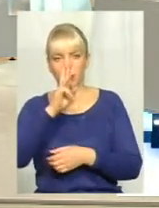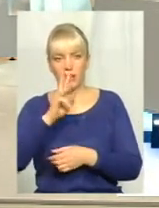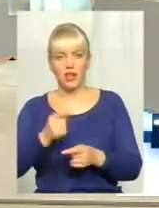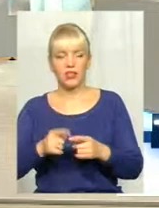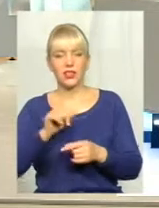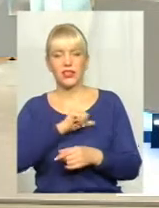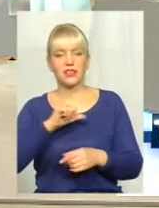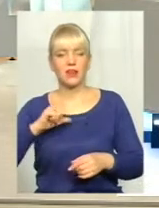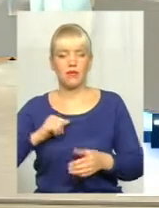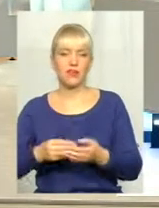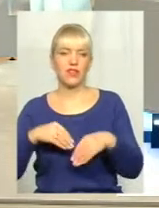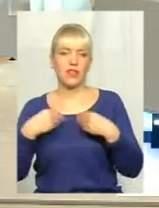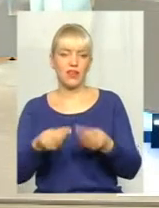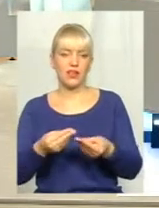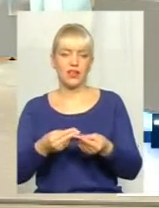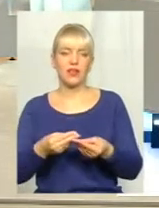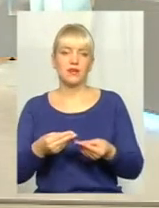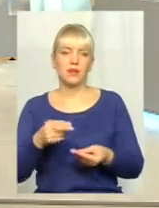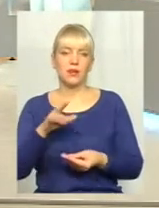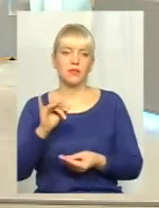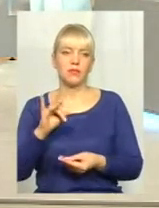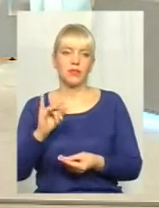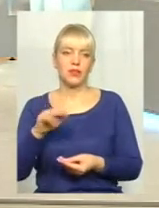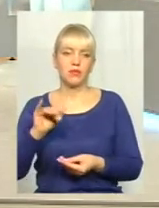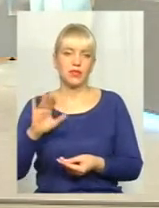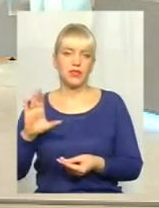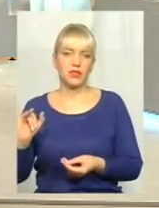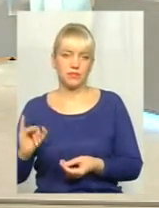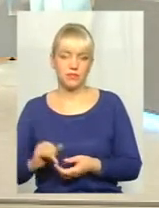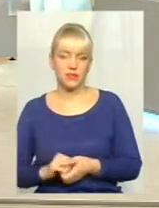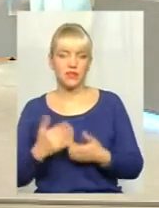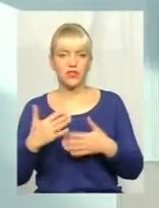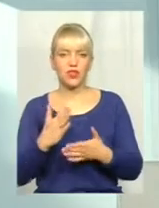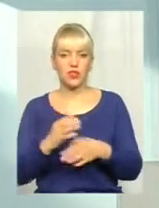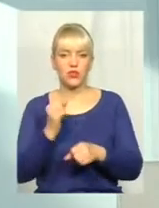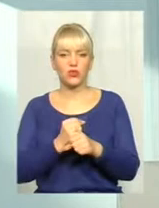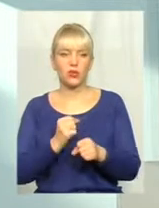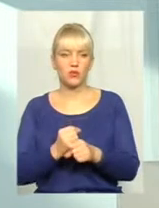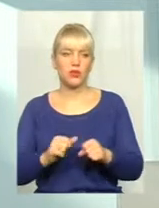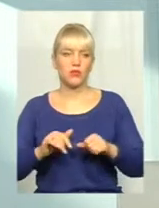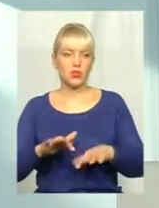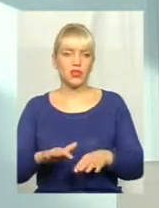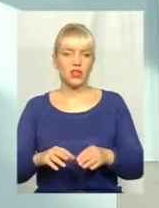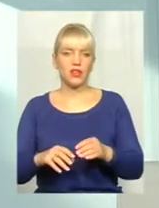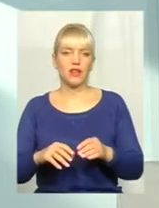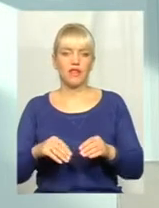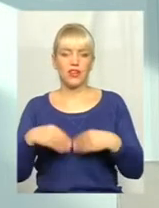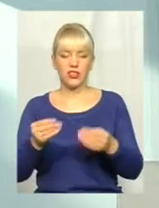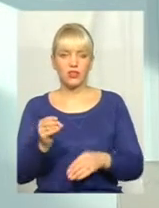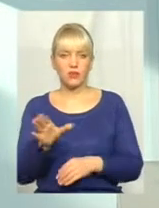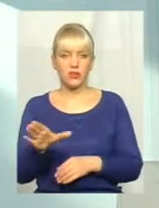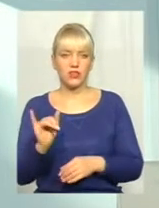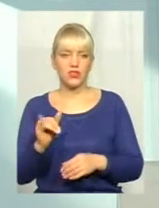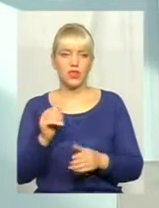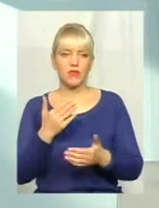ну, і самі видавати приписи, самі виносити санкції. Вже є розроблена процедура видачі посвідчень, і практично